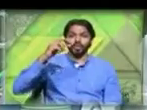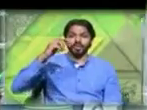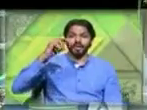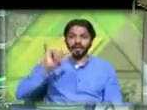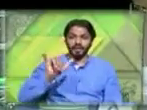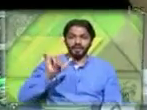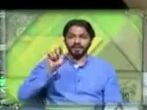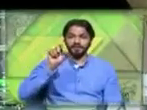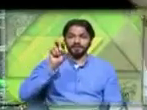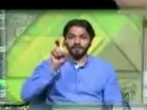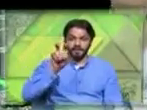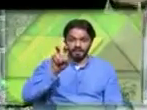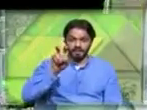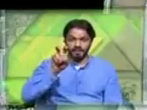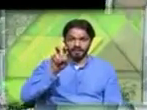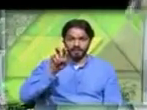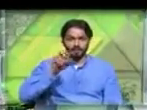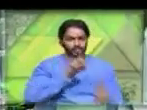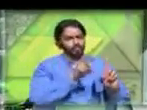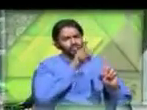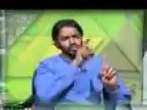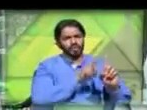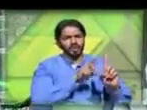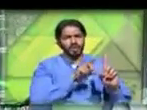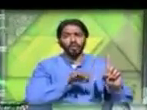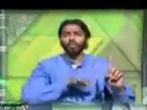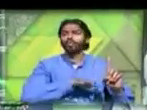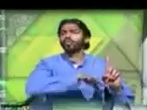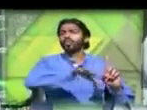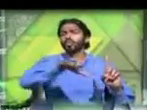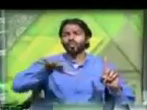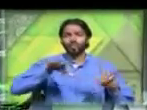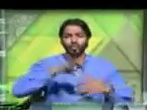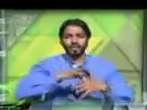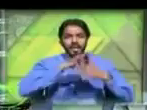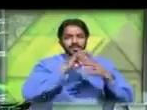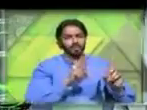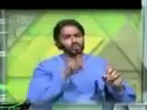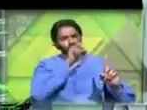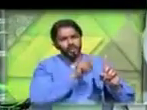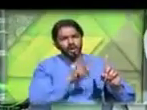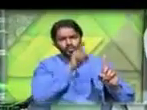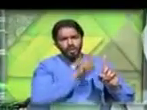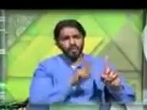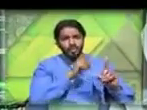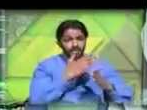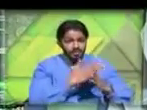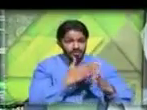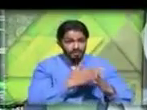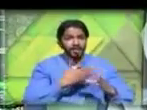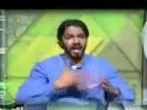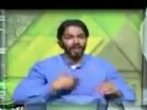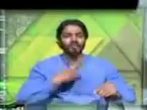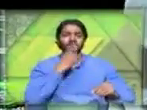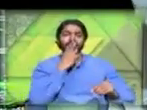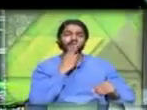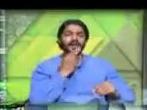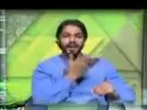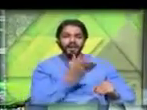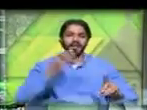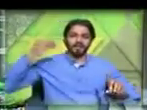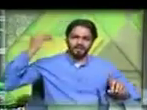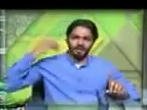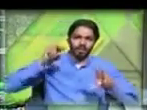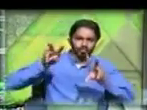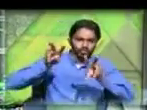وكنت أسأله الله عن الشر مخافة أن يدركني. فقلت: يا رسول الله، إن كنا في جاهلية وشر، فجاءنا